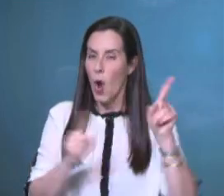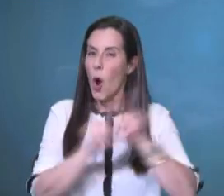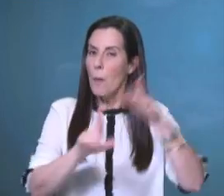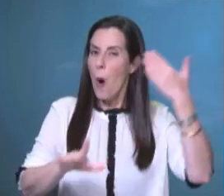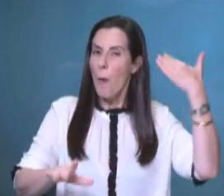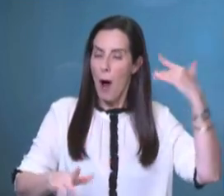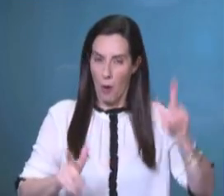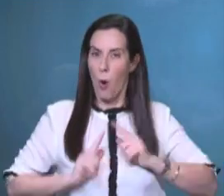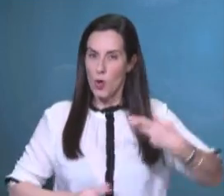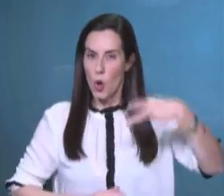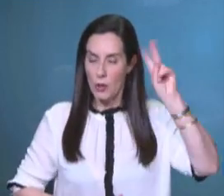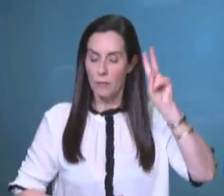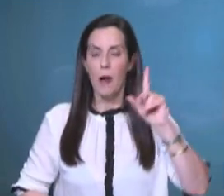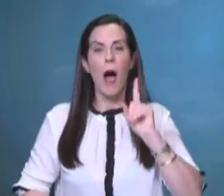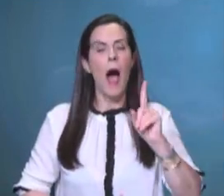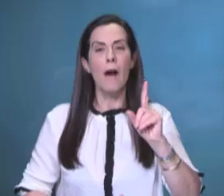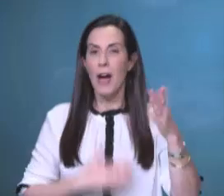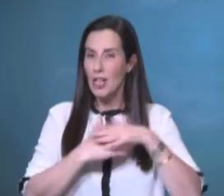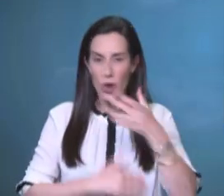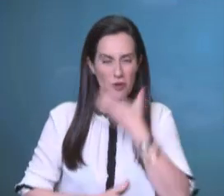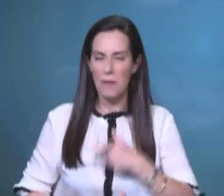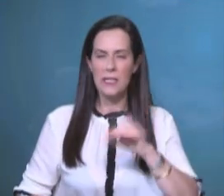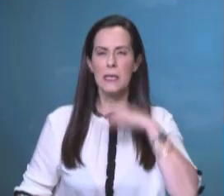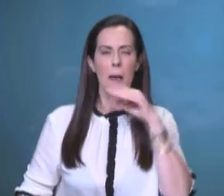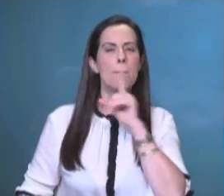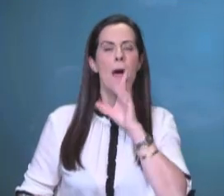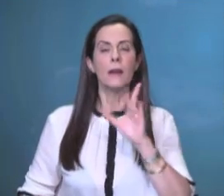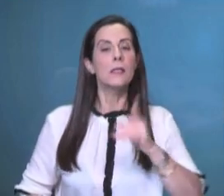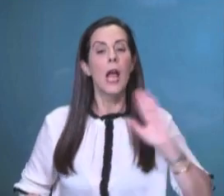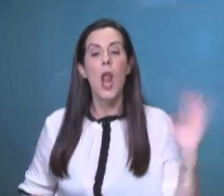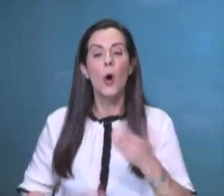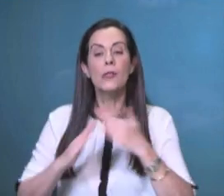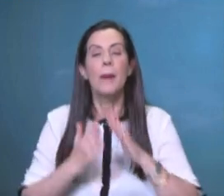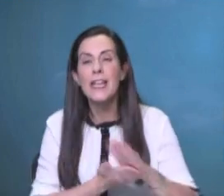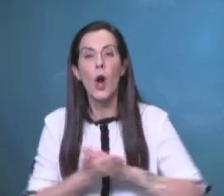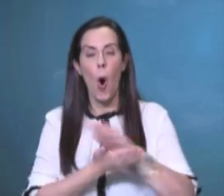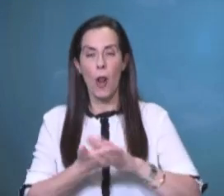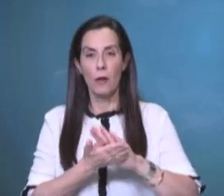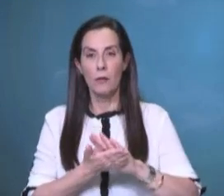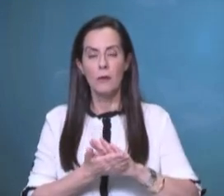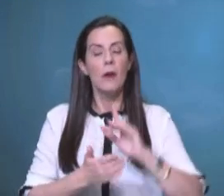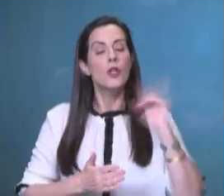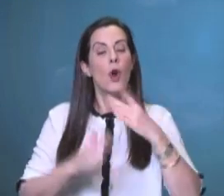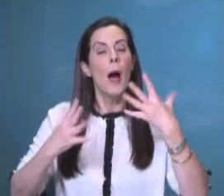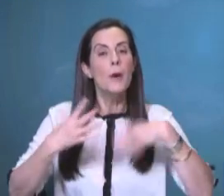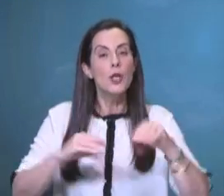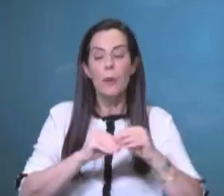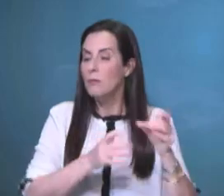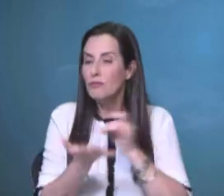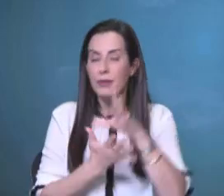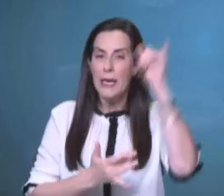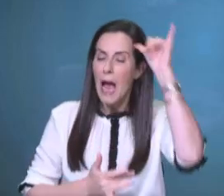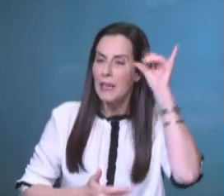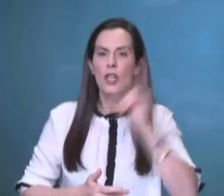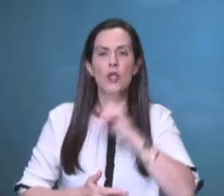קודמות, אך לתמר זה לא מספיק. צריך להרוס את הבית עד היסוד ולגרש את כל המשפחה שלו לירדן, לסוריה,